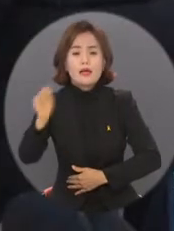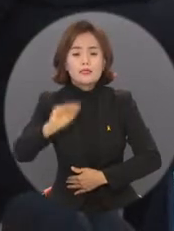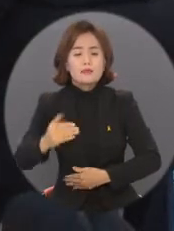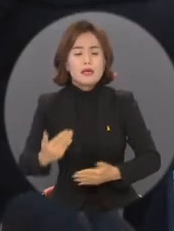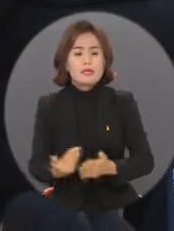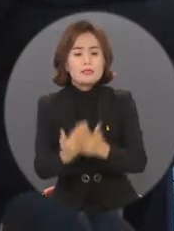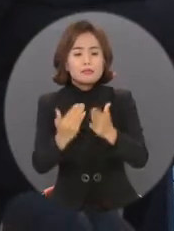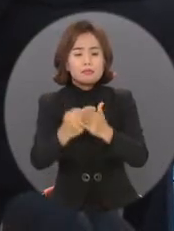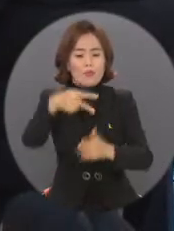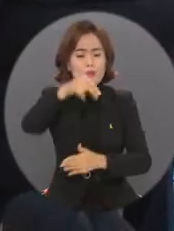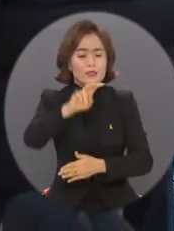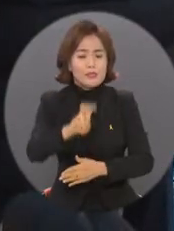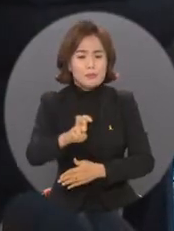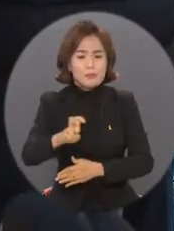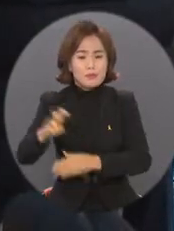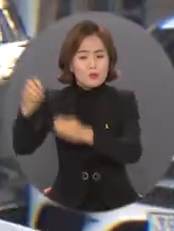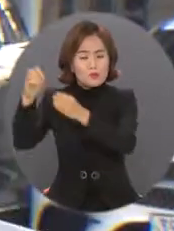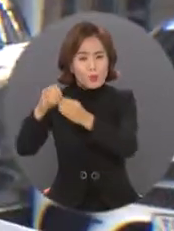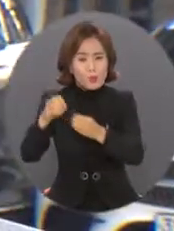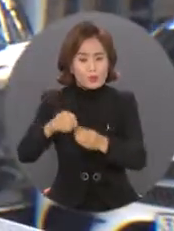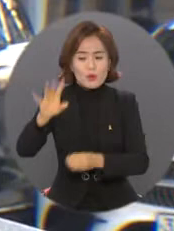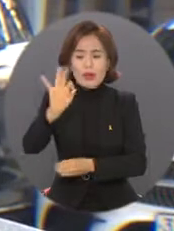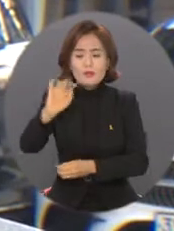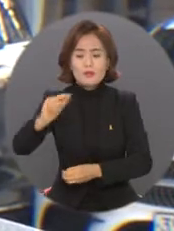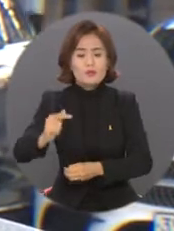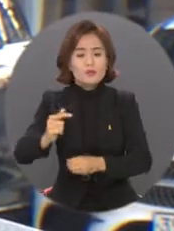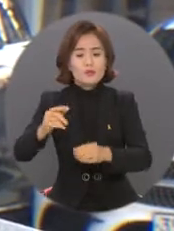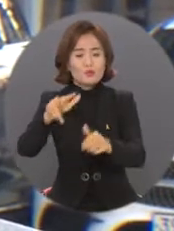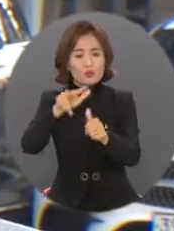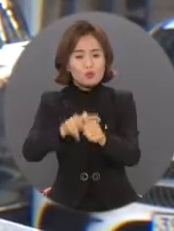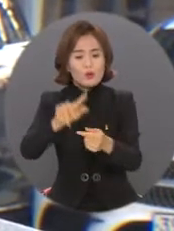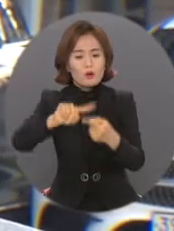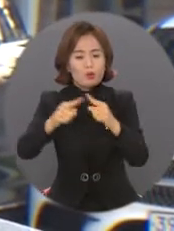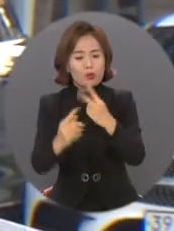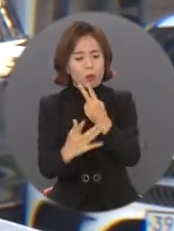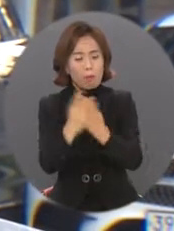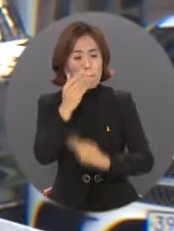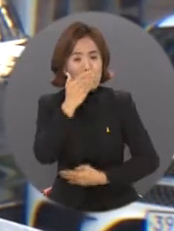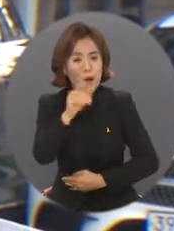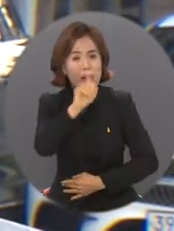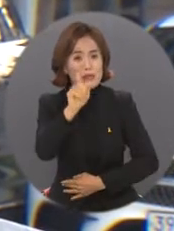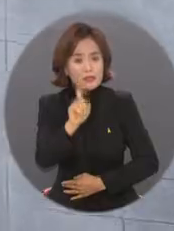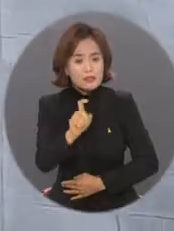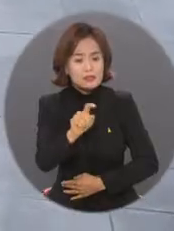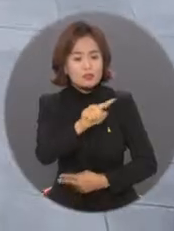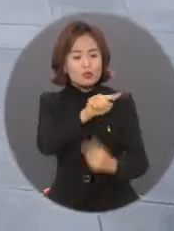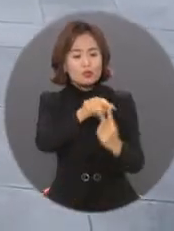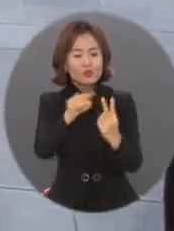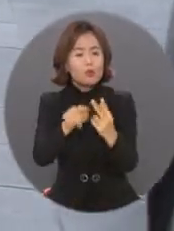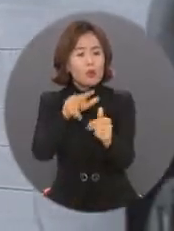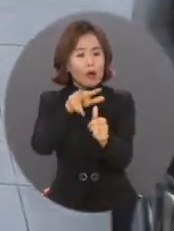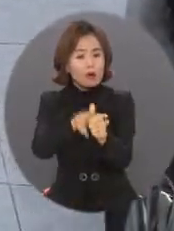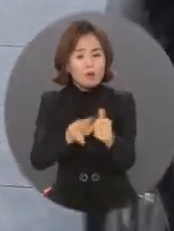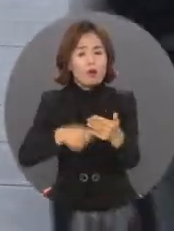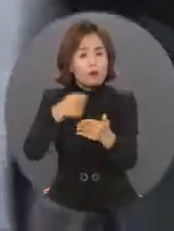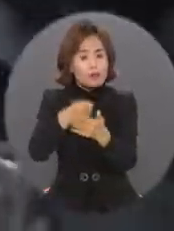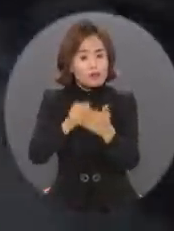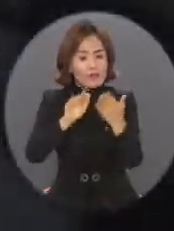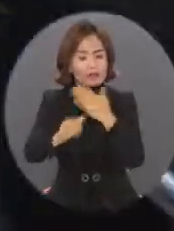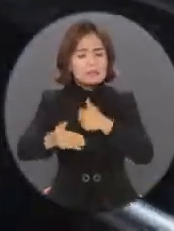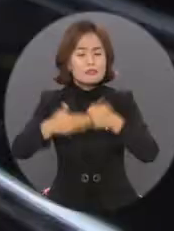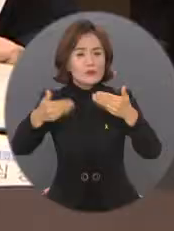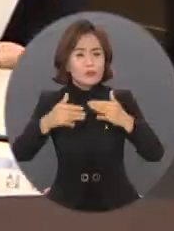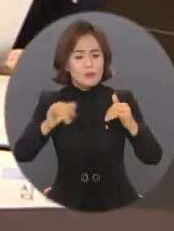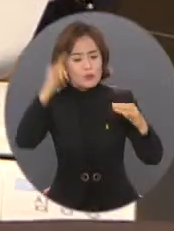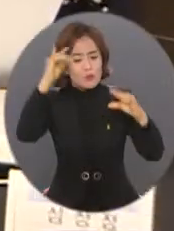심상정 후보 정도 보수 성향의 안철수 후보의 화학적 결합이 가능할지 또 두 후보가 결단 하더라도 지지층이 동의할